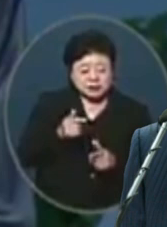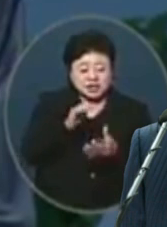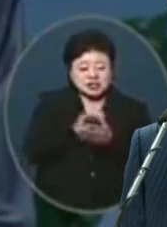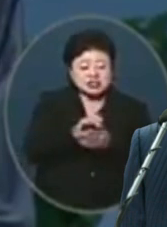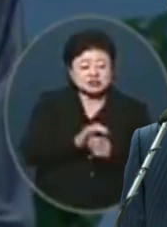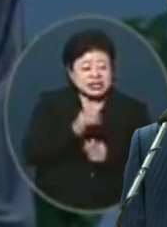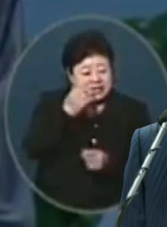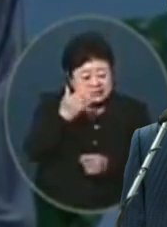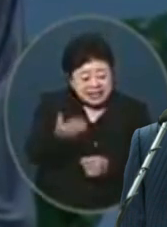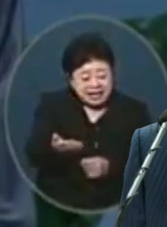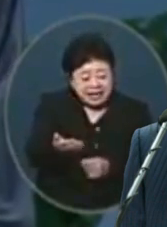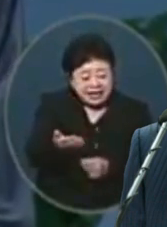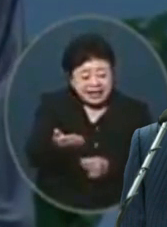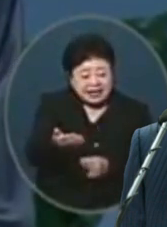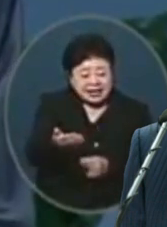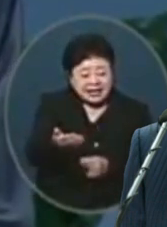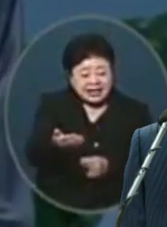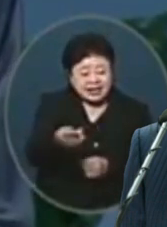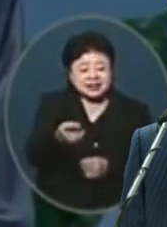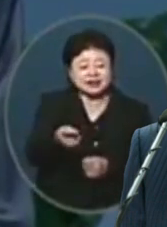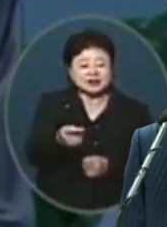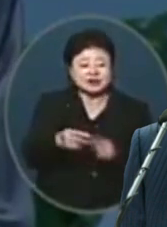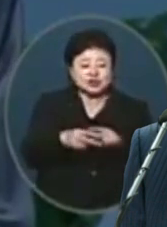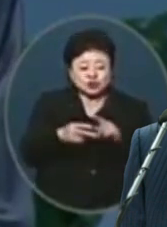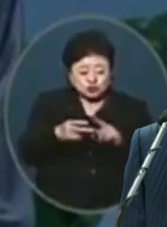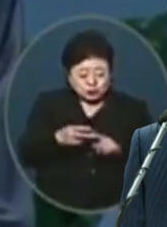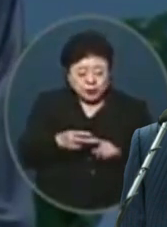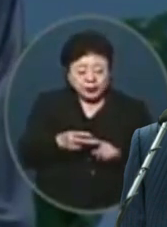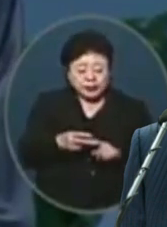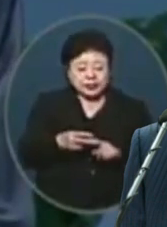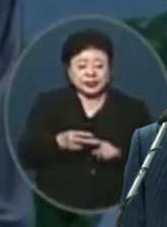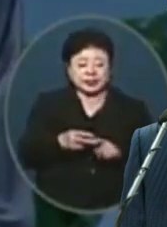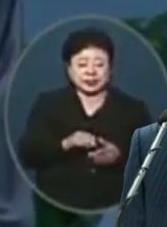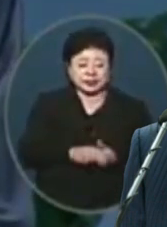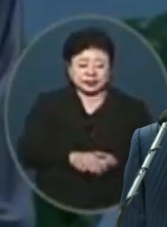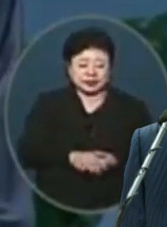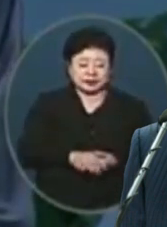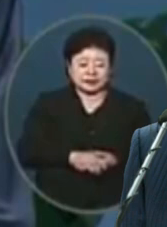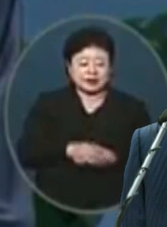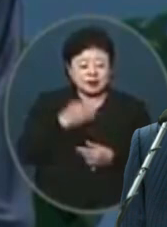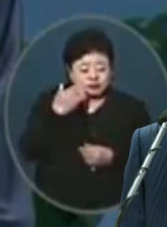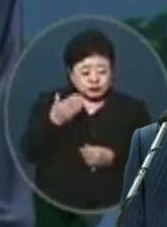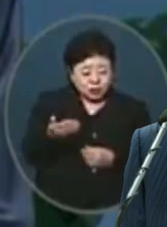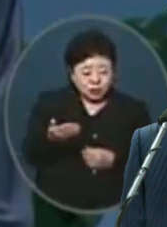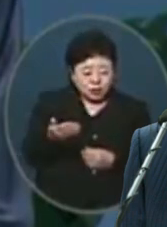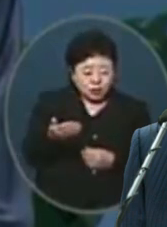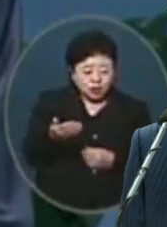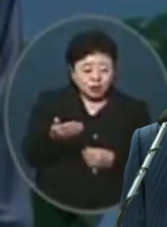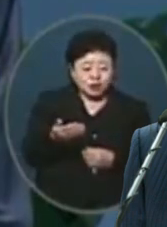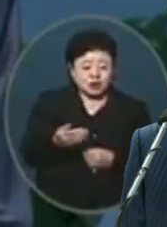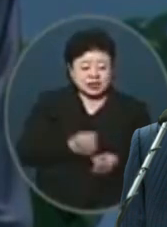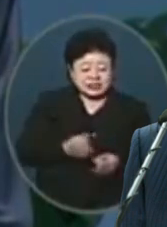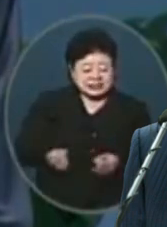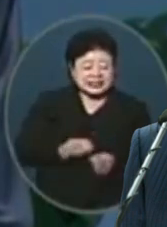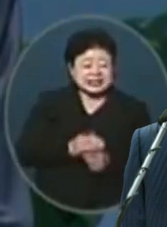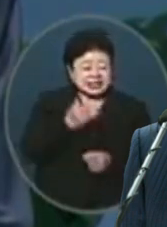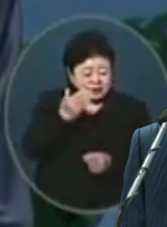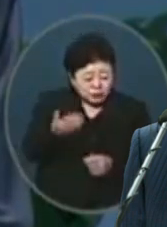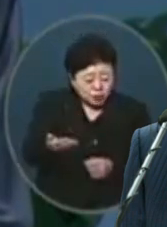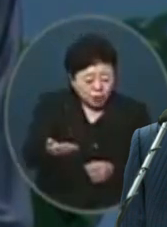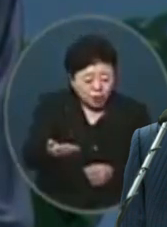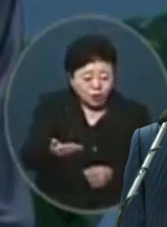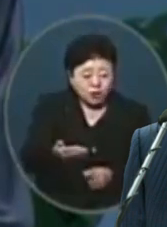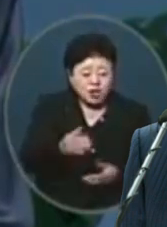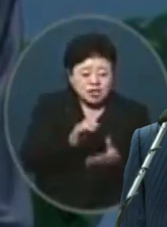친구로 사랑하냐고 내리 두 분을 희생적으로 사랑하는 지가 물을